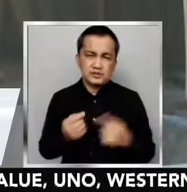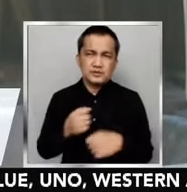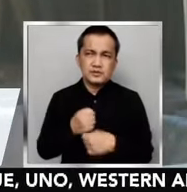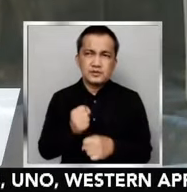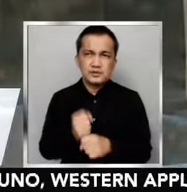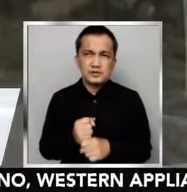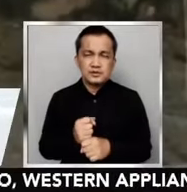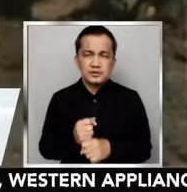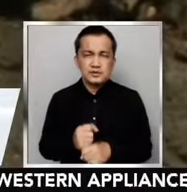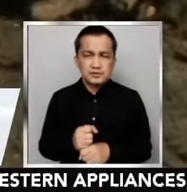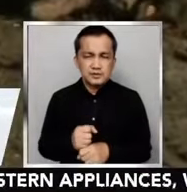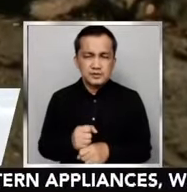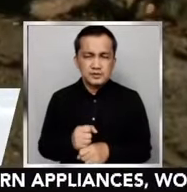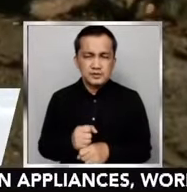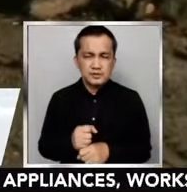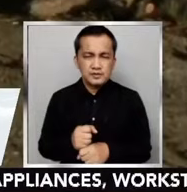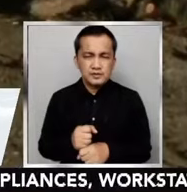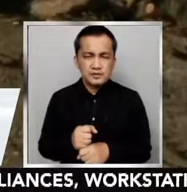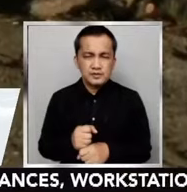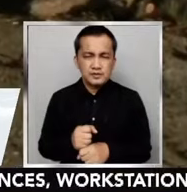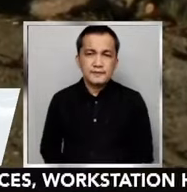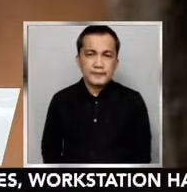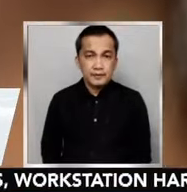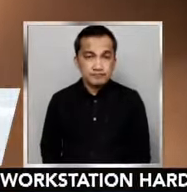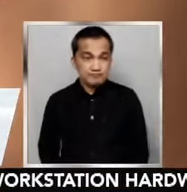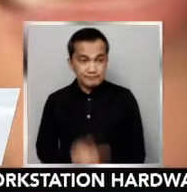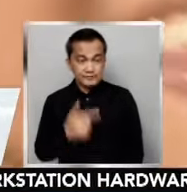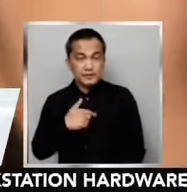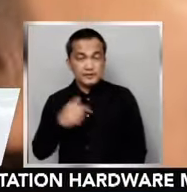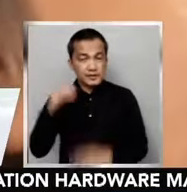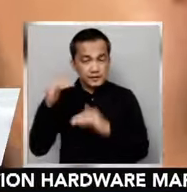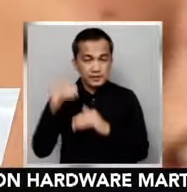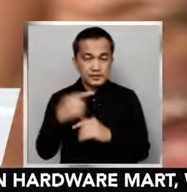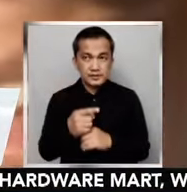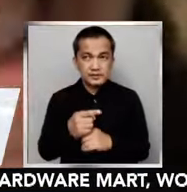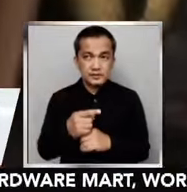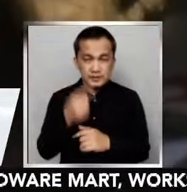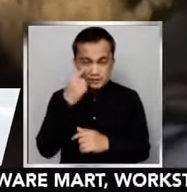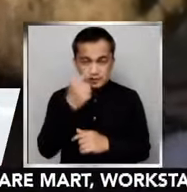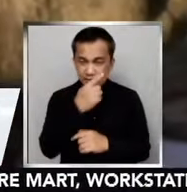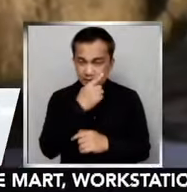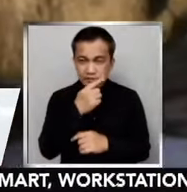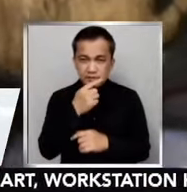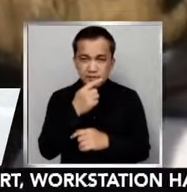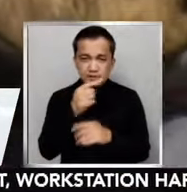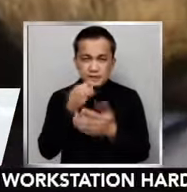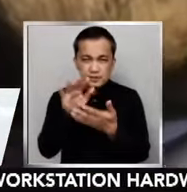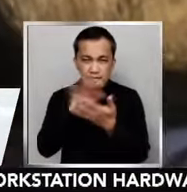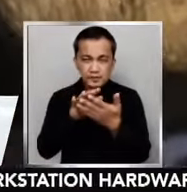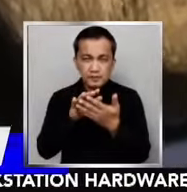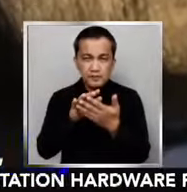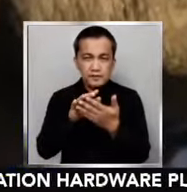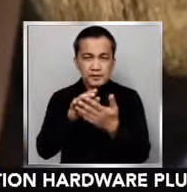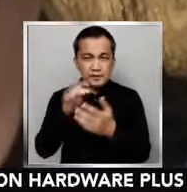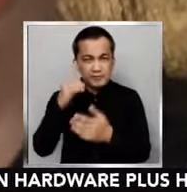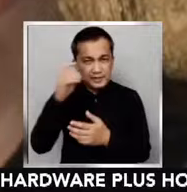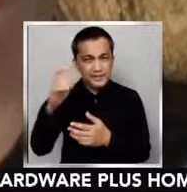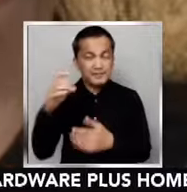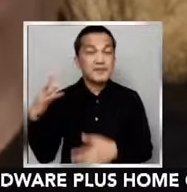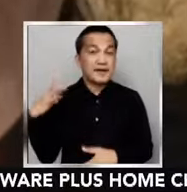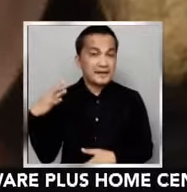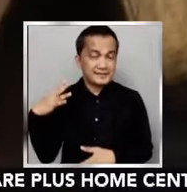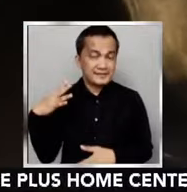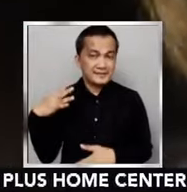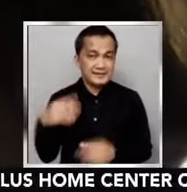matulungan niyo po ako May pag-asa pa kayang luminaw ang nanlalabong pangarap ni Kim Abangan ang pagpapa